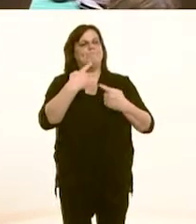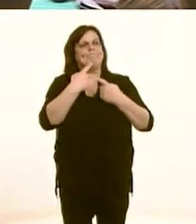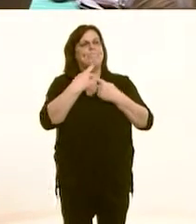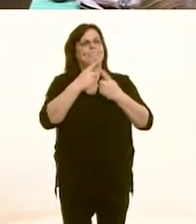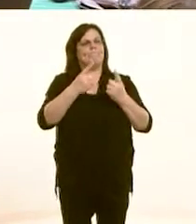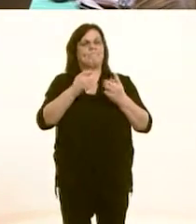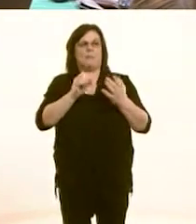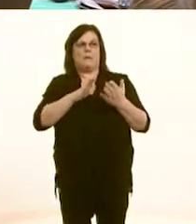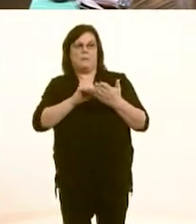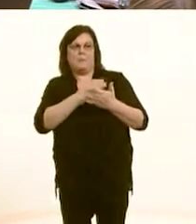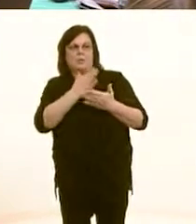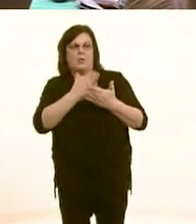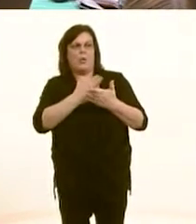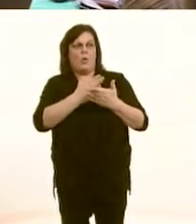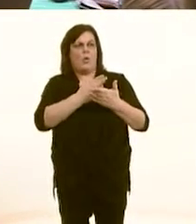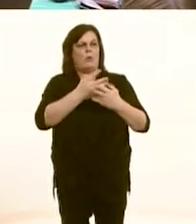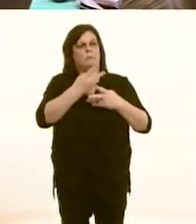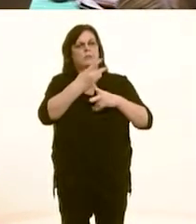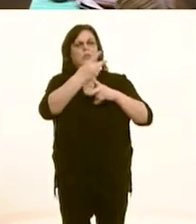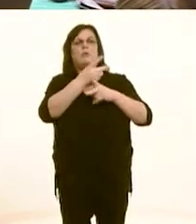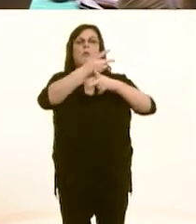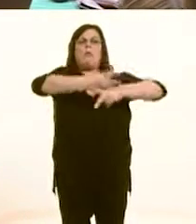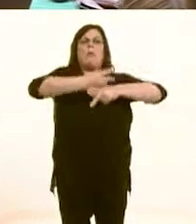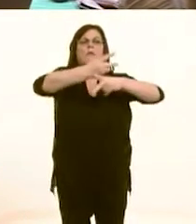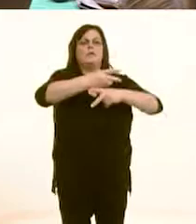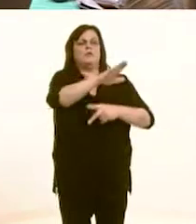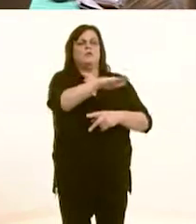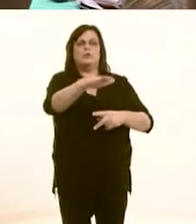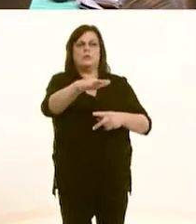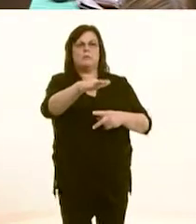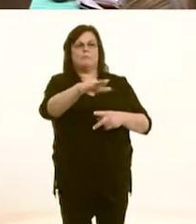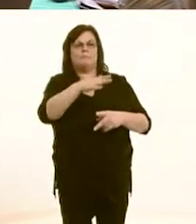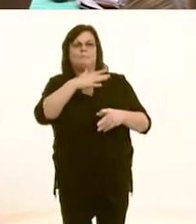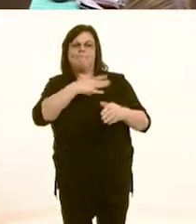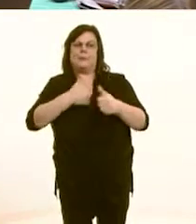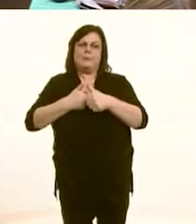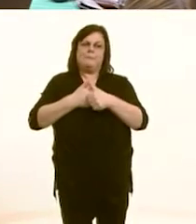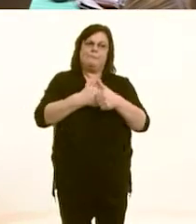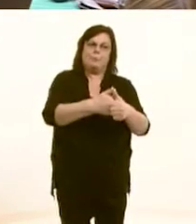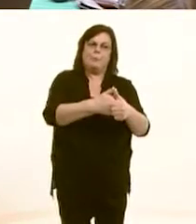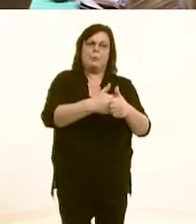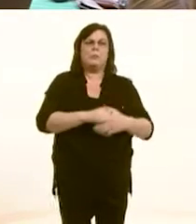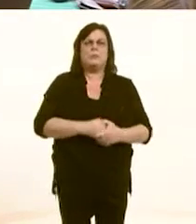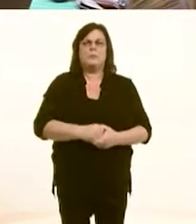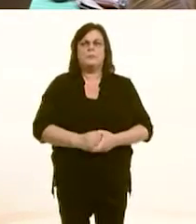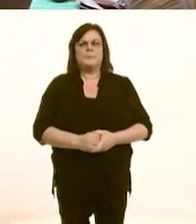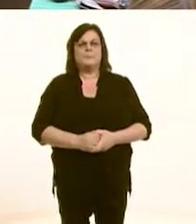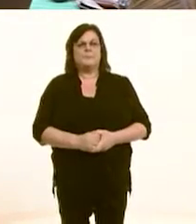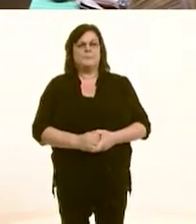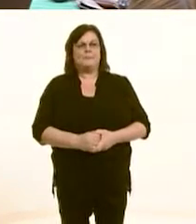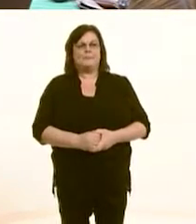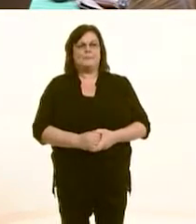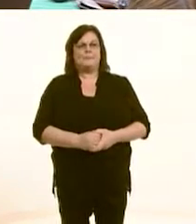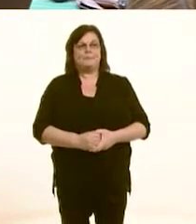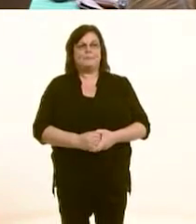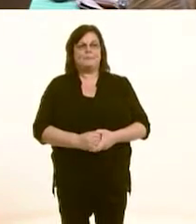gofal yn cael ei gefnogi. Nawr, wrth gwrs, ni wedi cynhyrchu strategaeth wrthnos